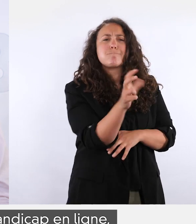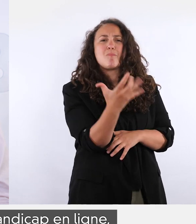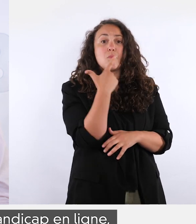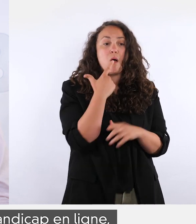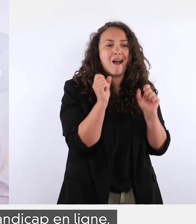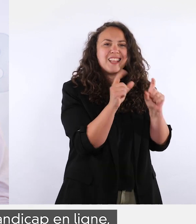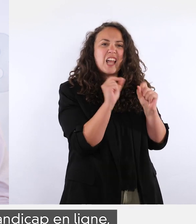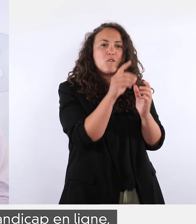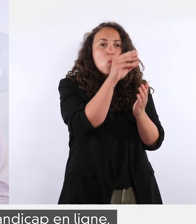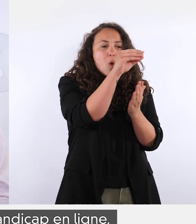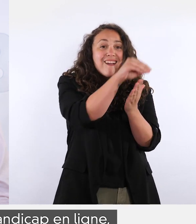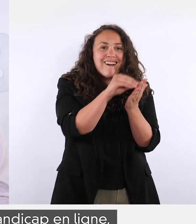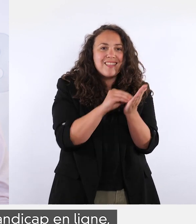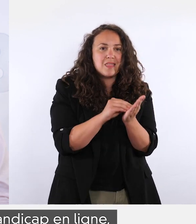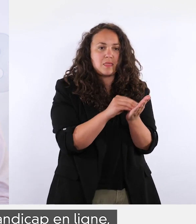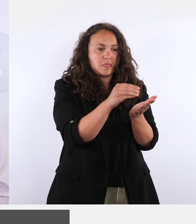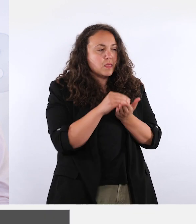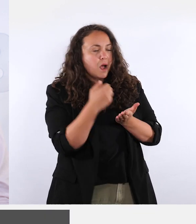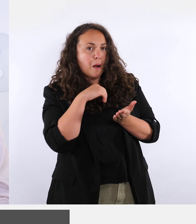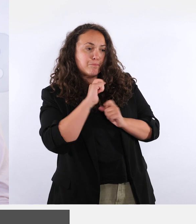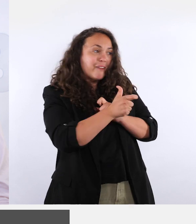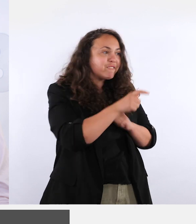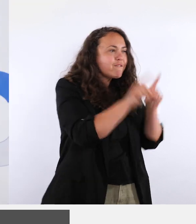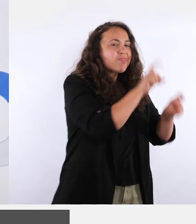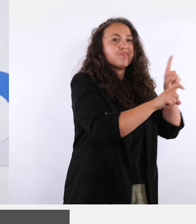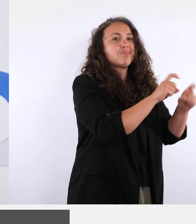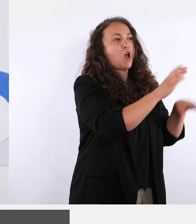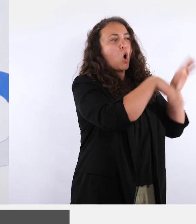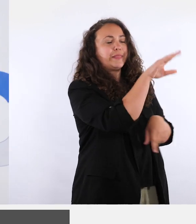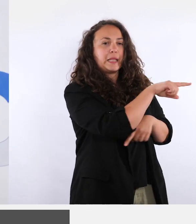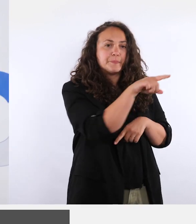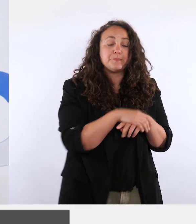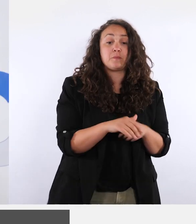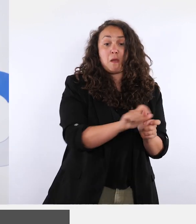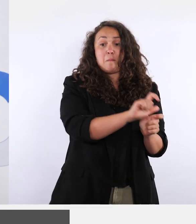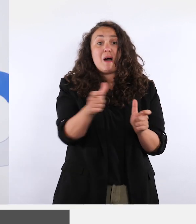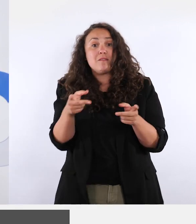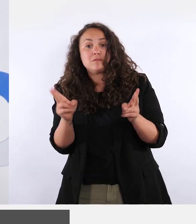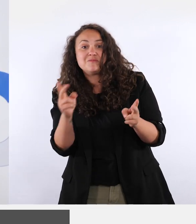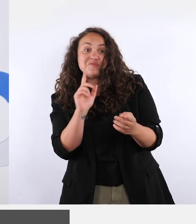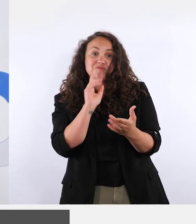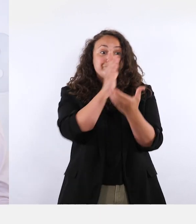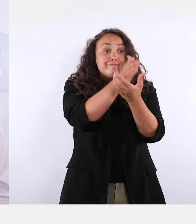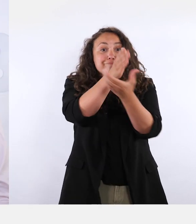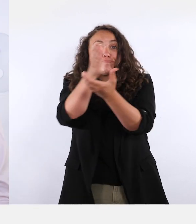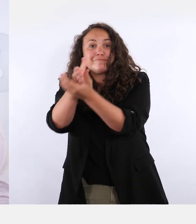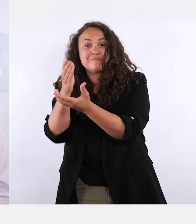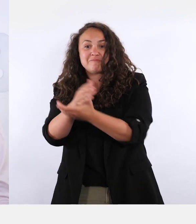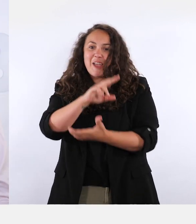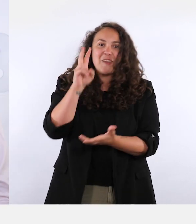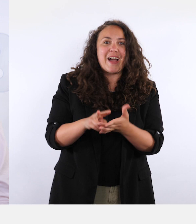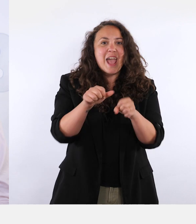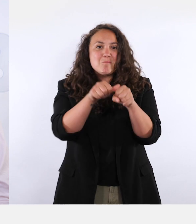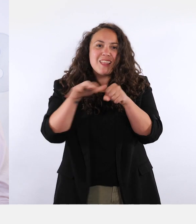apportait toute la dimension interview écrite qu'on adressait aux candidats. Ensuite, il y avait une interview en QG de campagne. On allait au